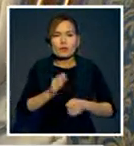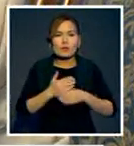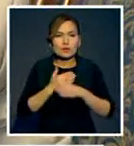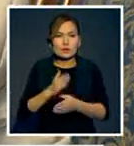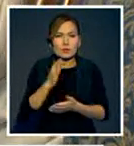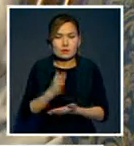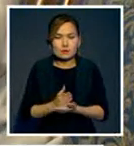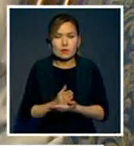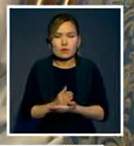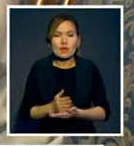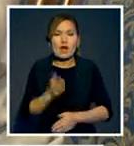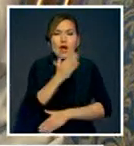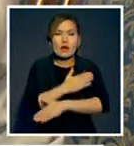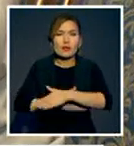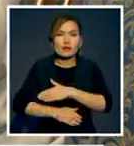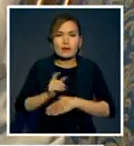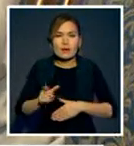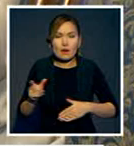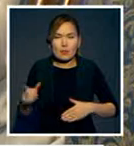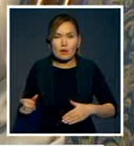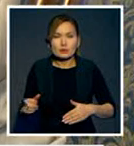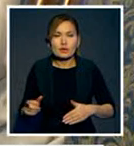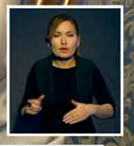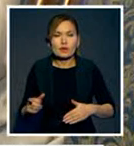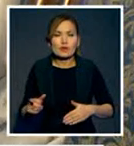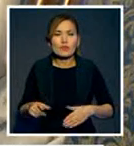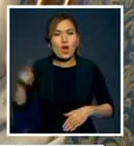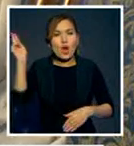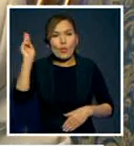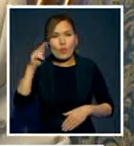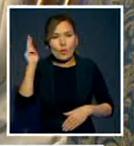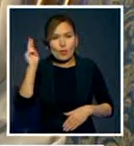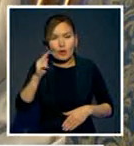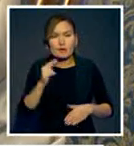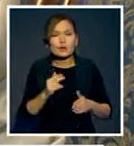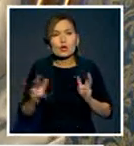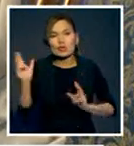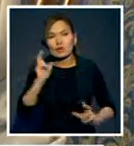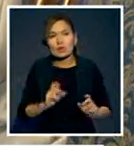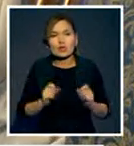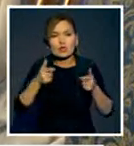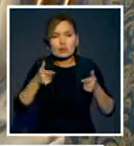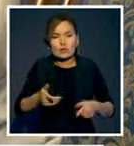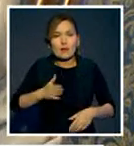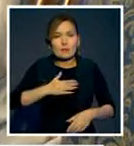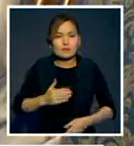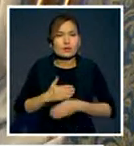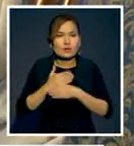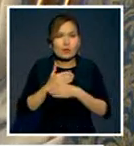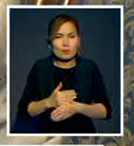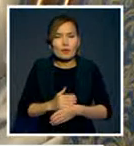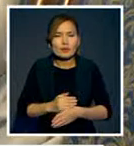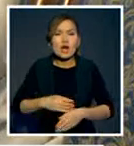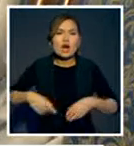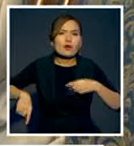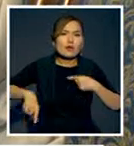ішінде сол оңалтылған да мүгедек жандардың өзі бүгінгі таңда оқуға, жоғарғы оқуды оқып отыр. Болмаса өздерінің еңбектерін